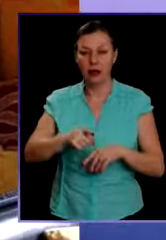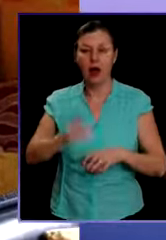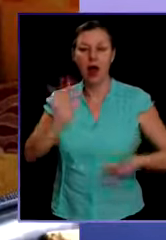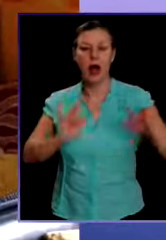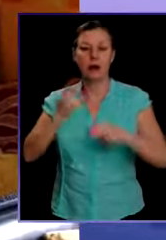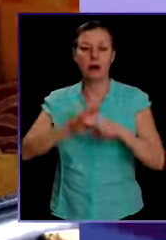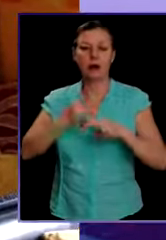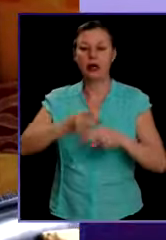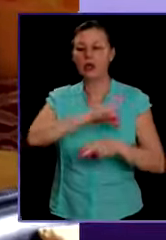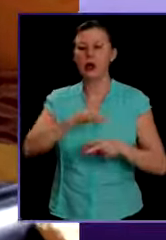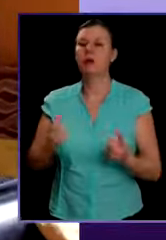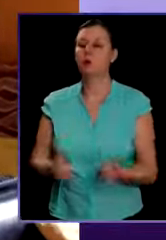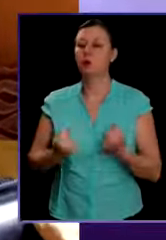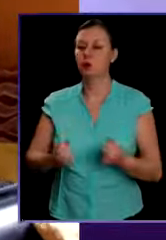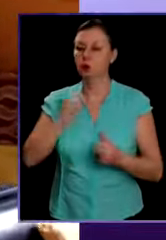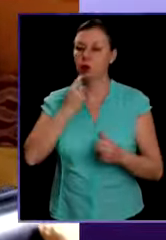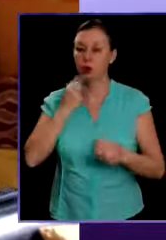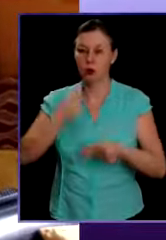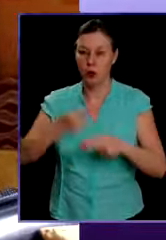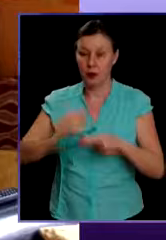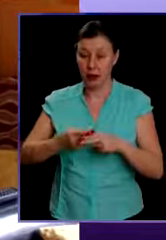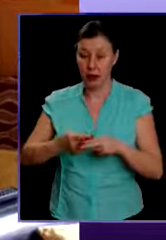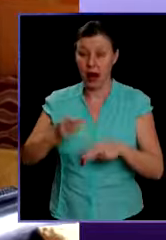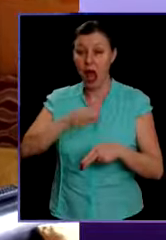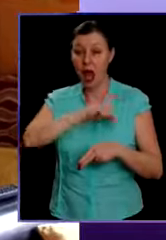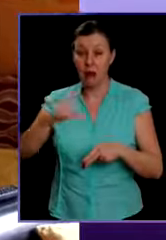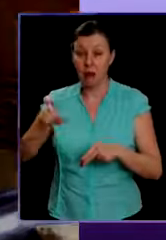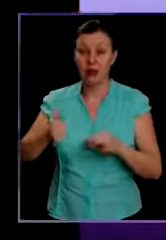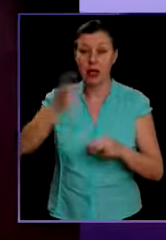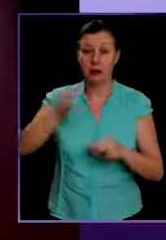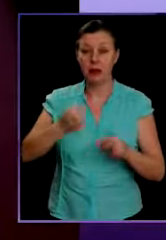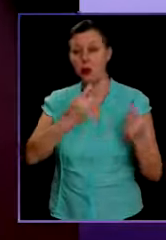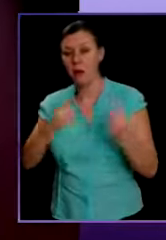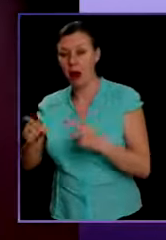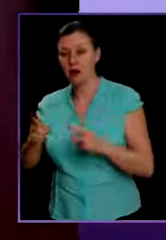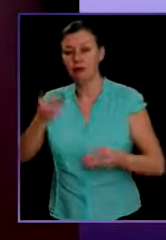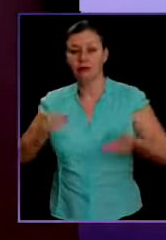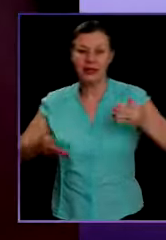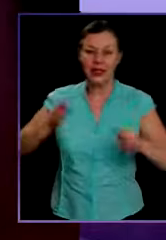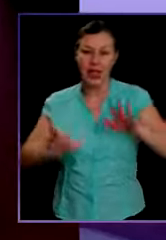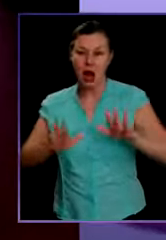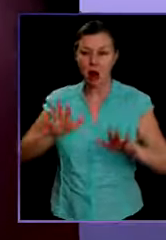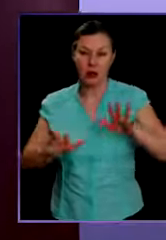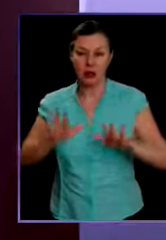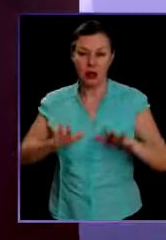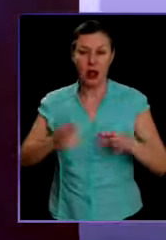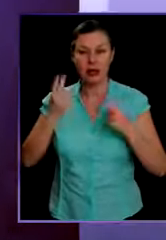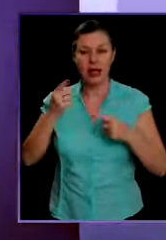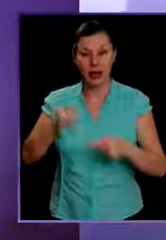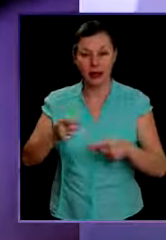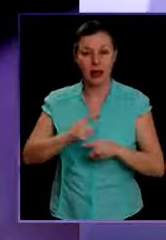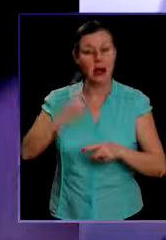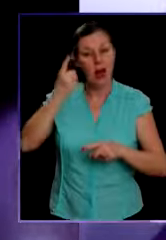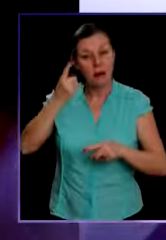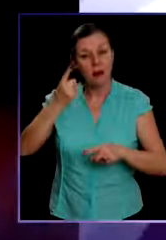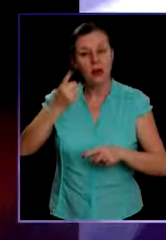ritka betegség miatt súlyos cukorbeteg. Ez azzal jár, hogy egyik pillanatról a másikra ingadoznak az értékei, amit